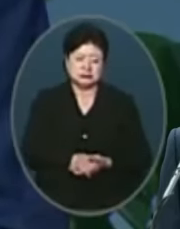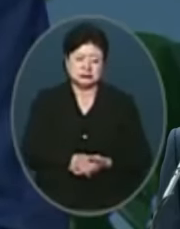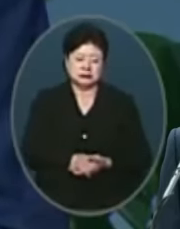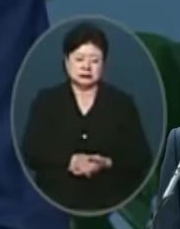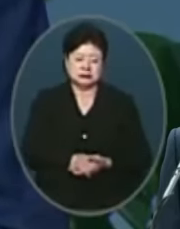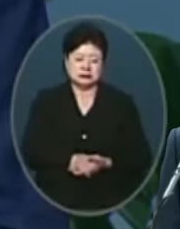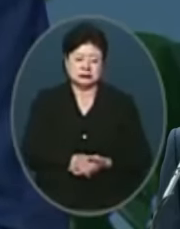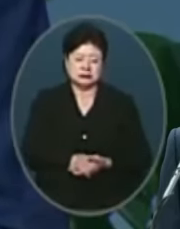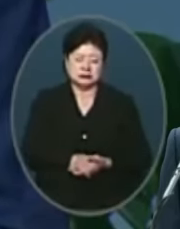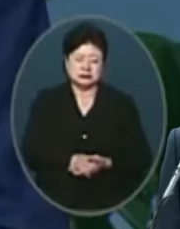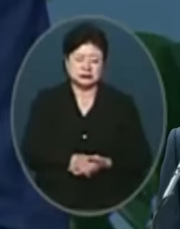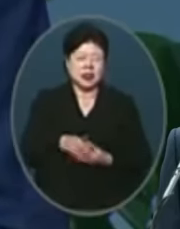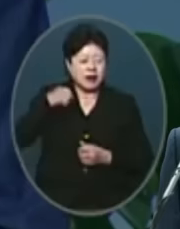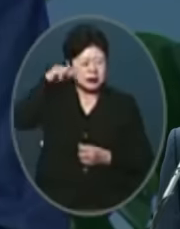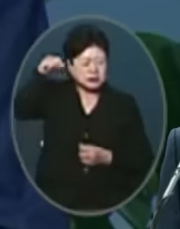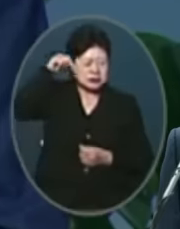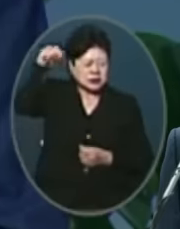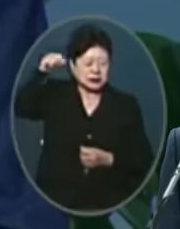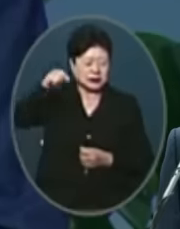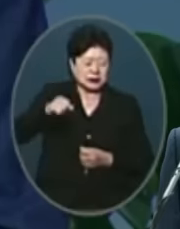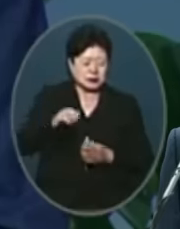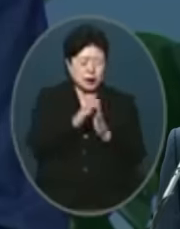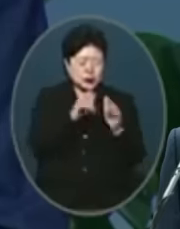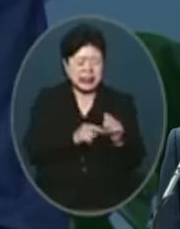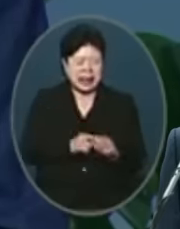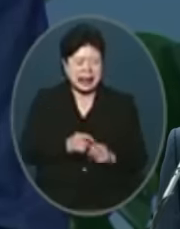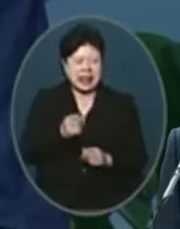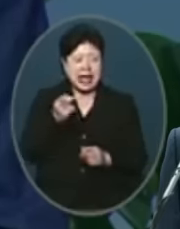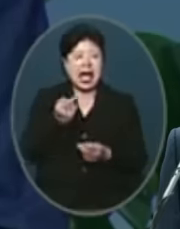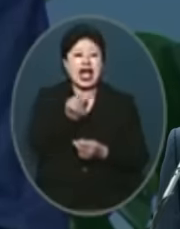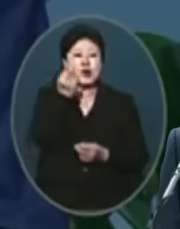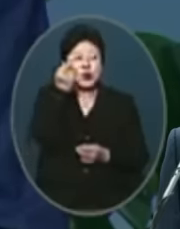쿠데타를 해서 모세와 아론을